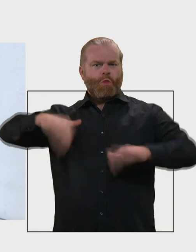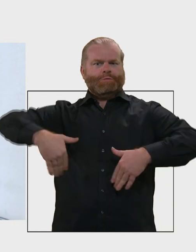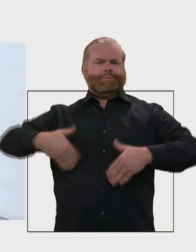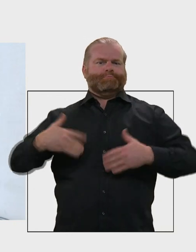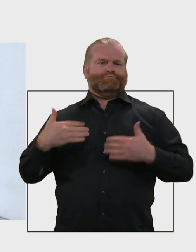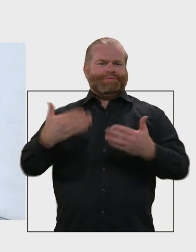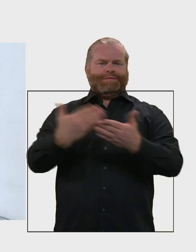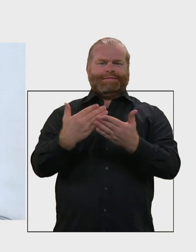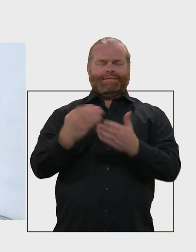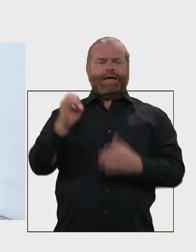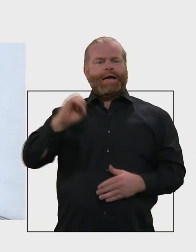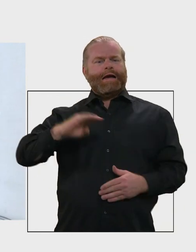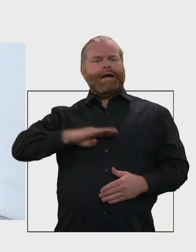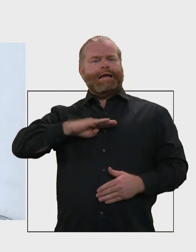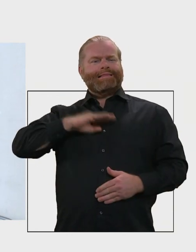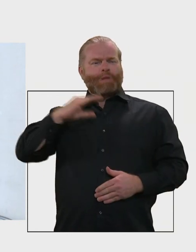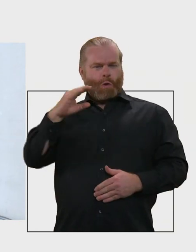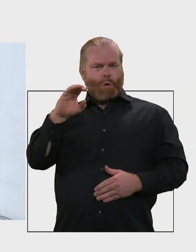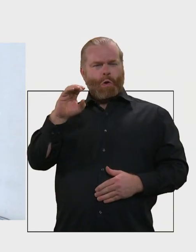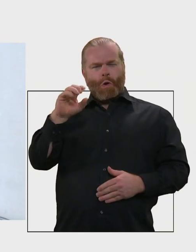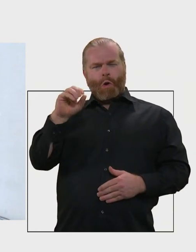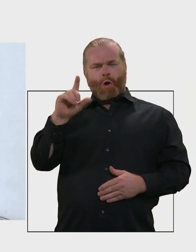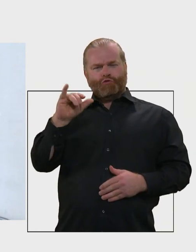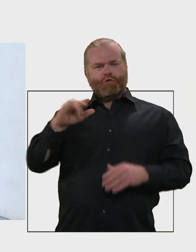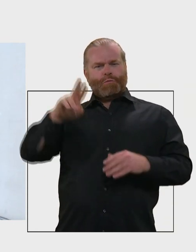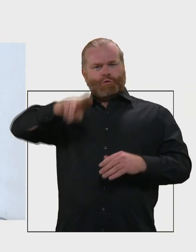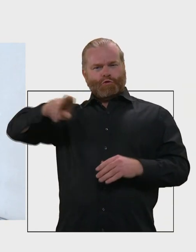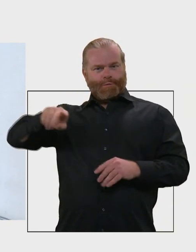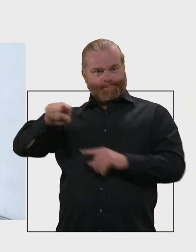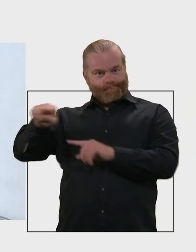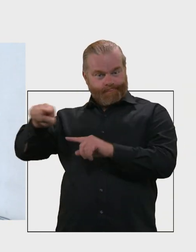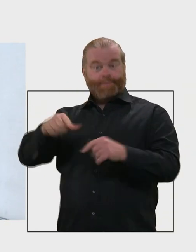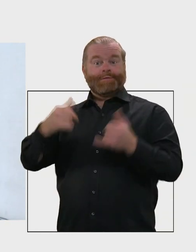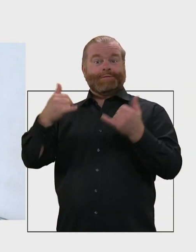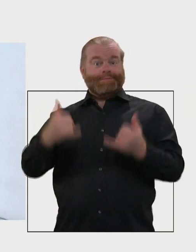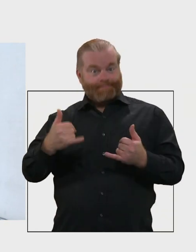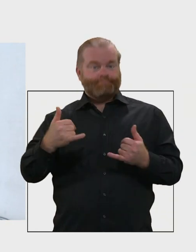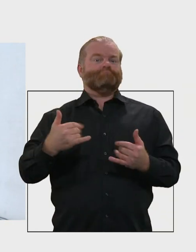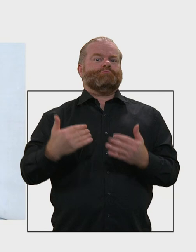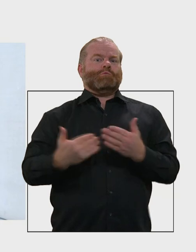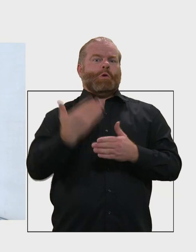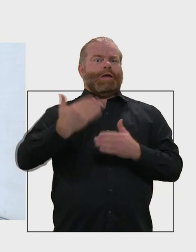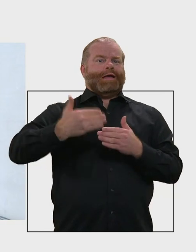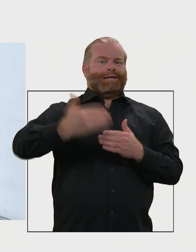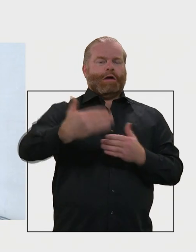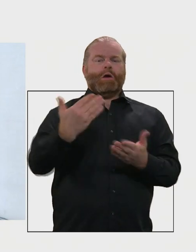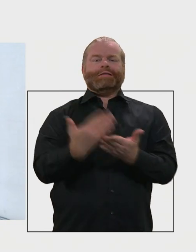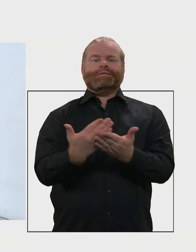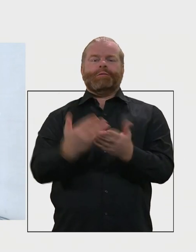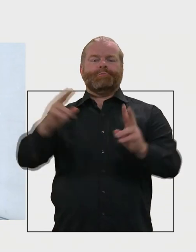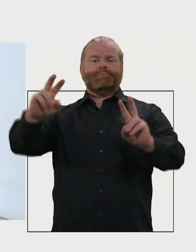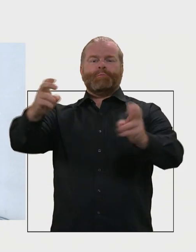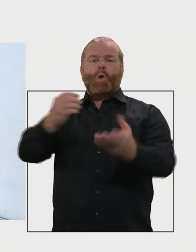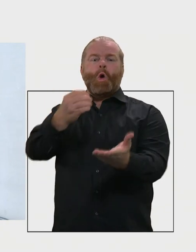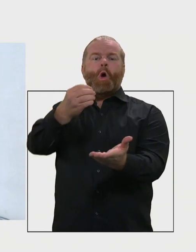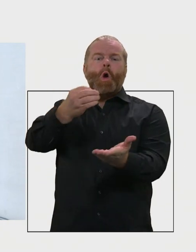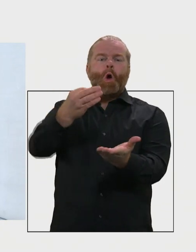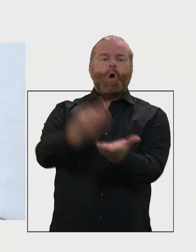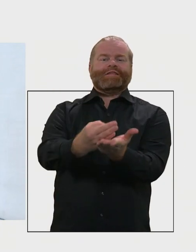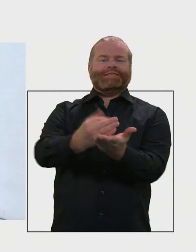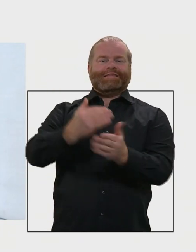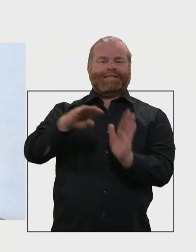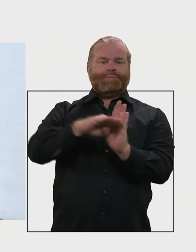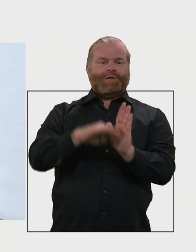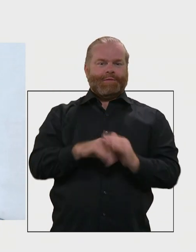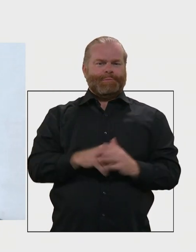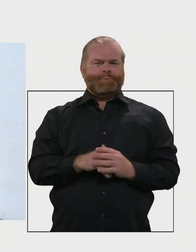Reihe Ortstermine, wobei beginnen Ortstermine hat eigentlich schon eine längere Geschichte. Die von Andrea